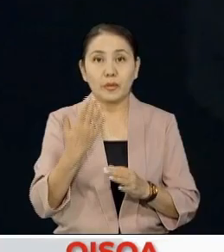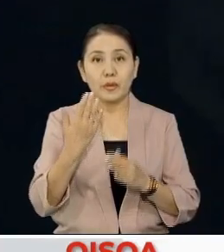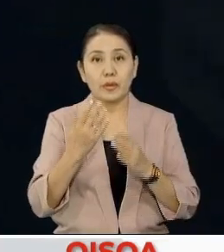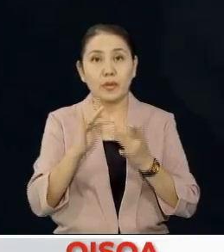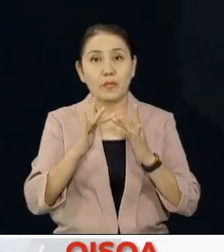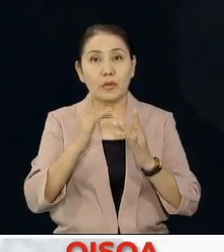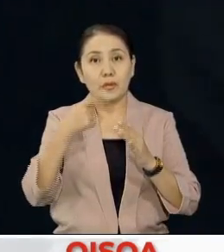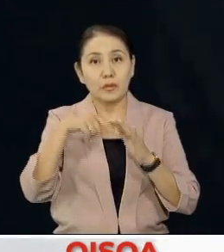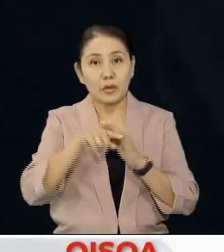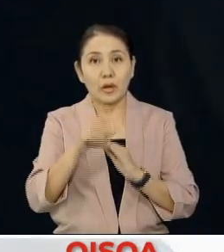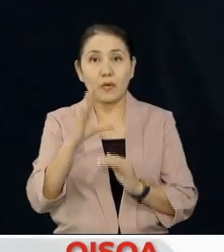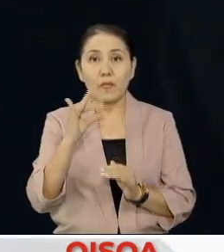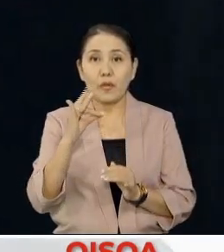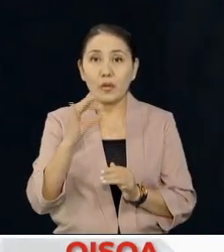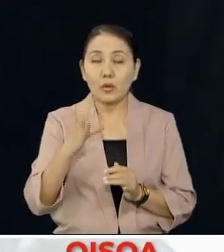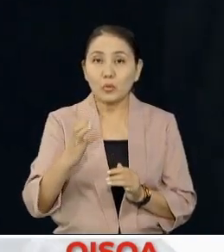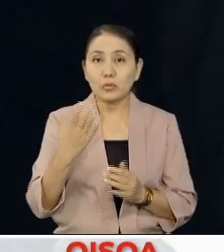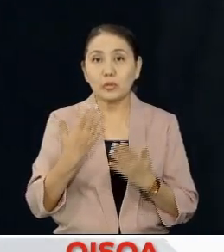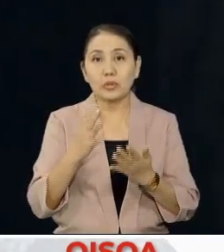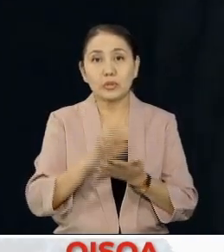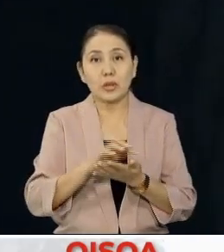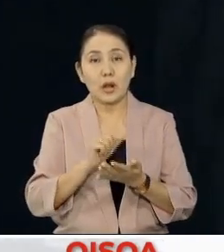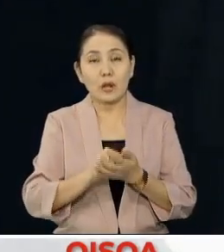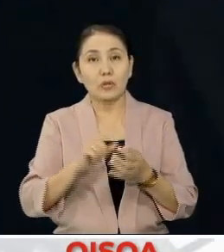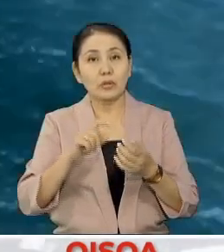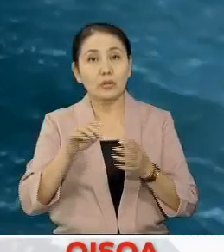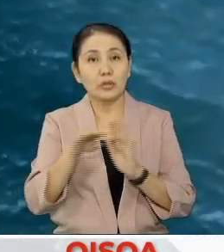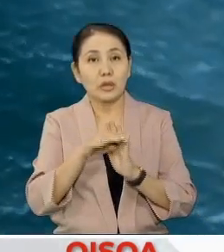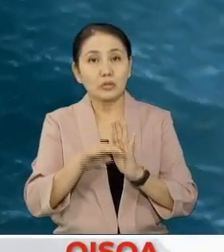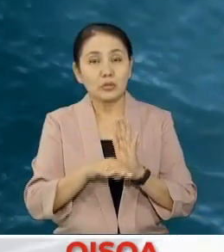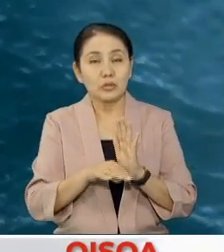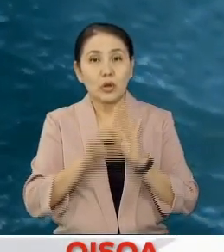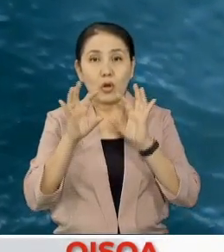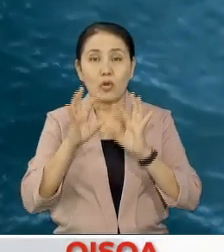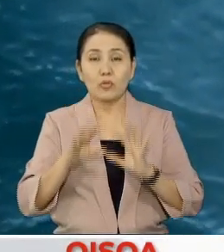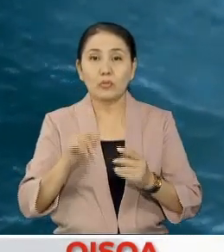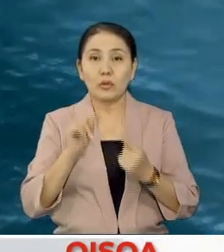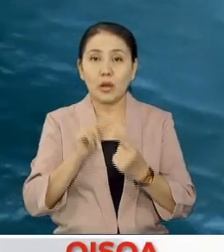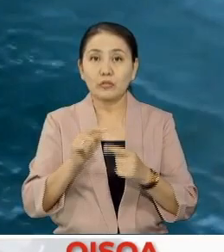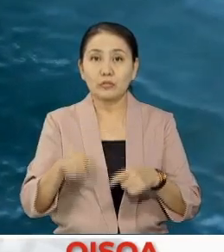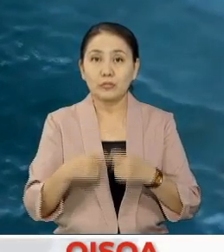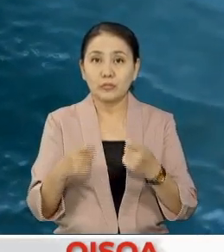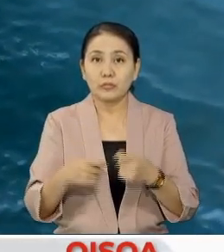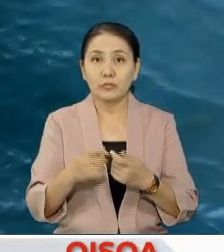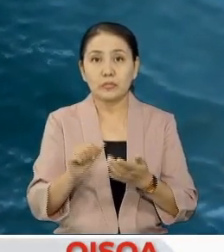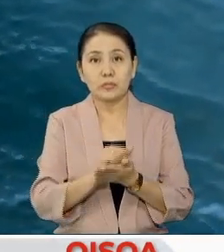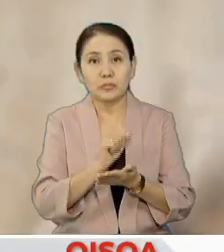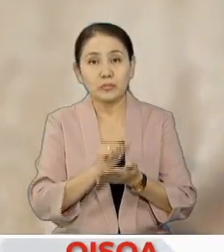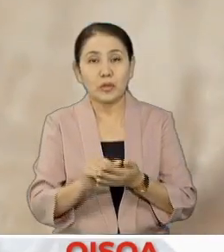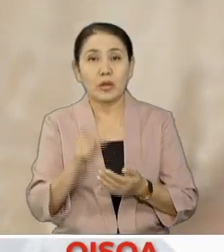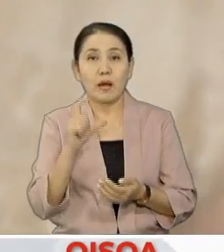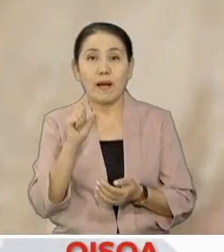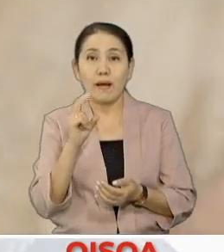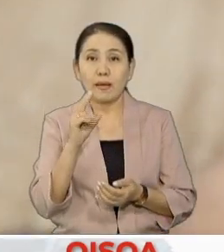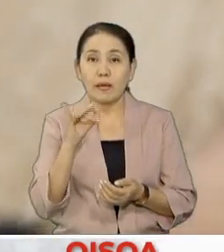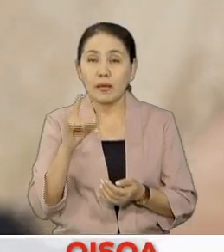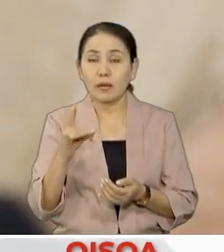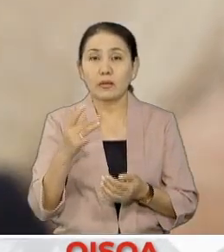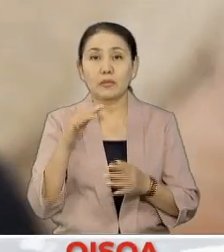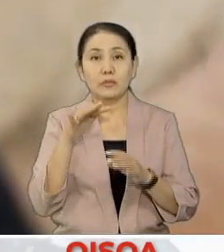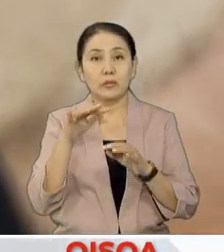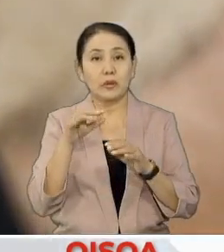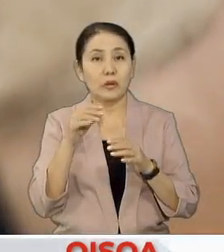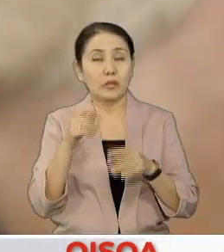tarmoqda virus va boshqa zararli dasturlar, qonunga zid axborot tayyorlash va tarqatish, hakerlik hujumi, veb-saytlarga noqonuniy